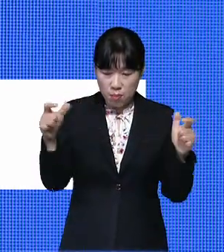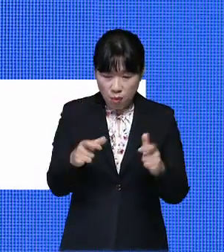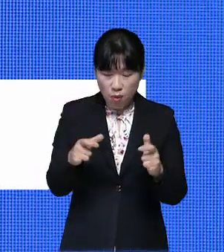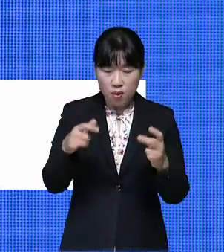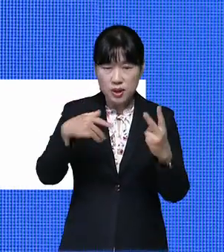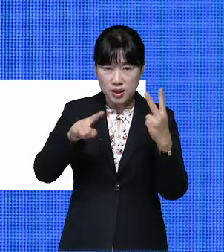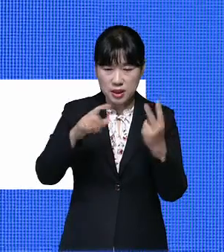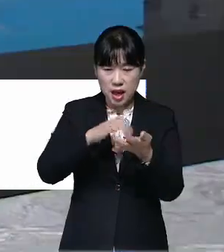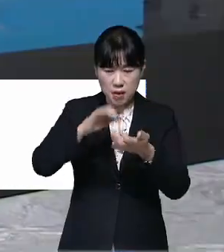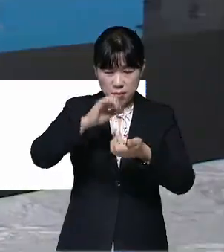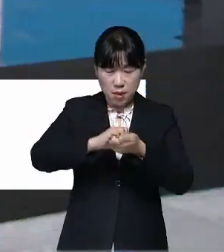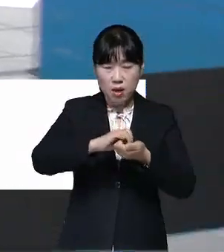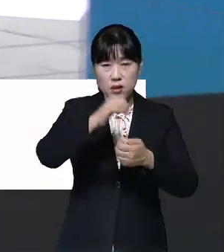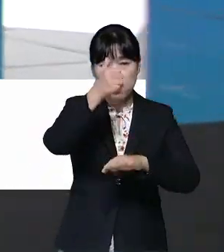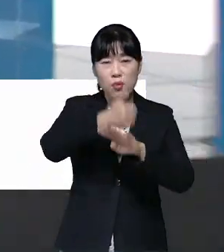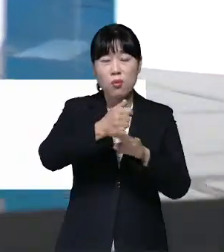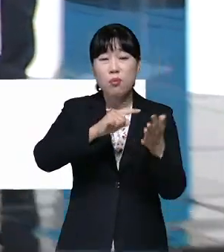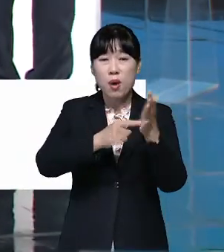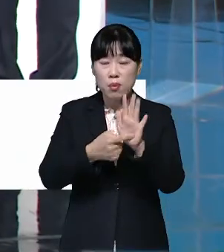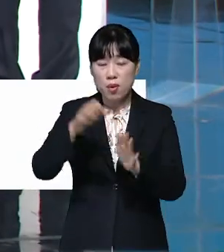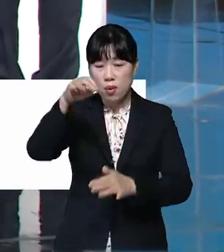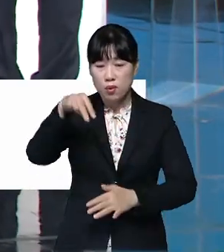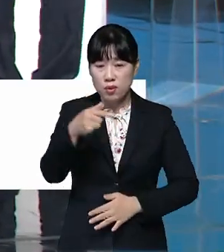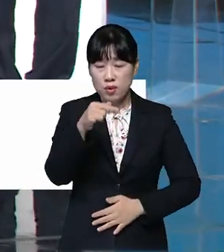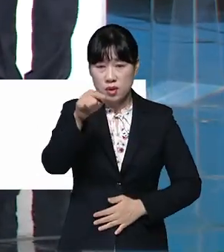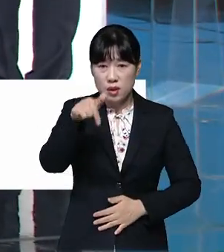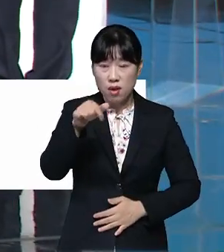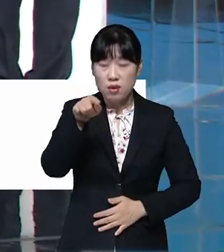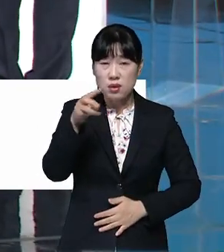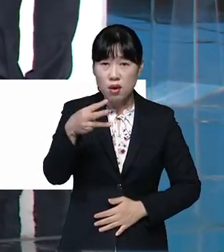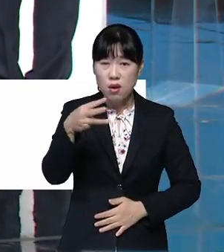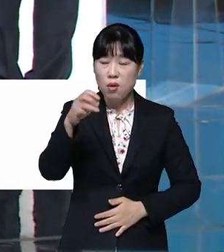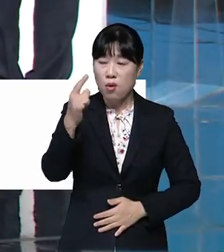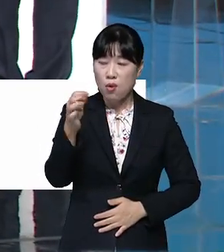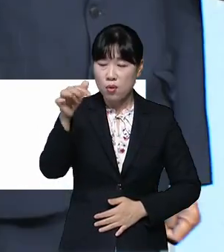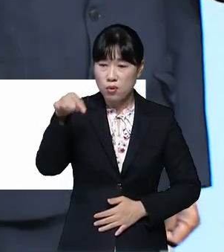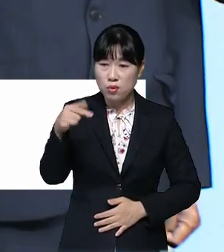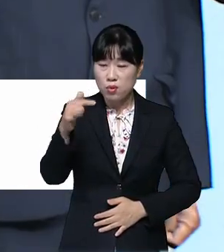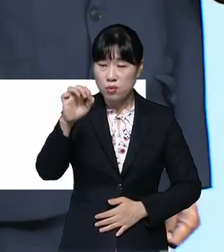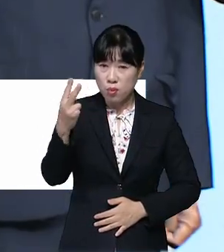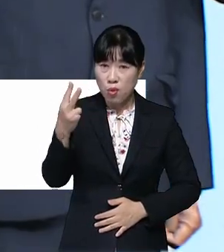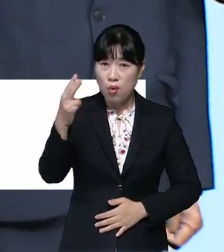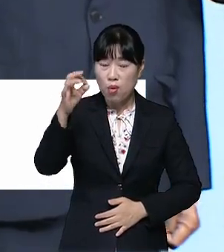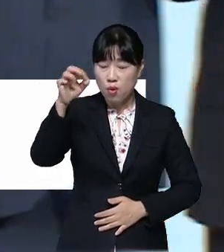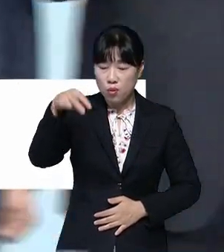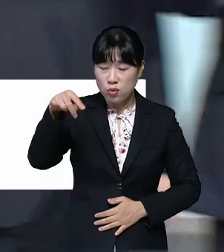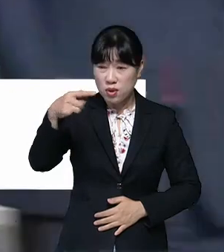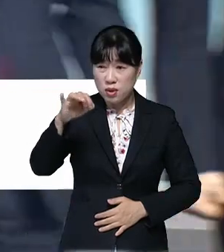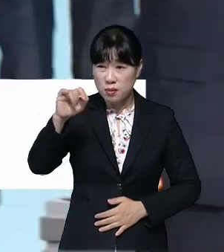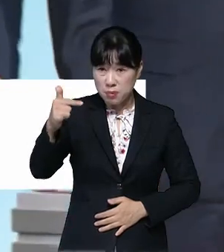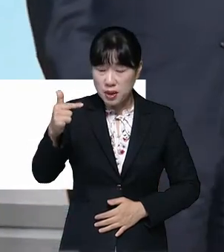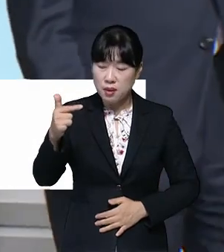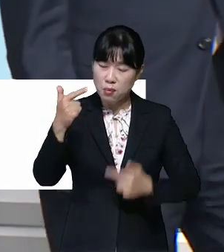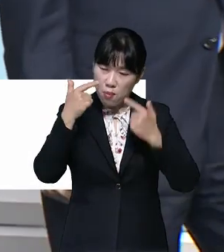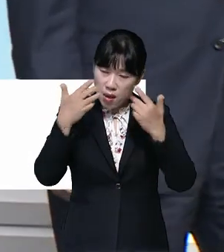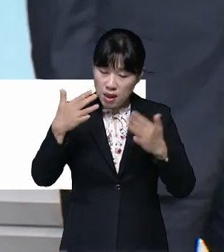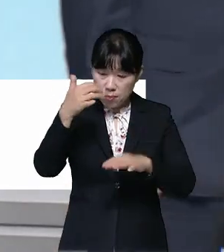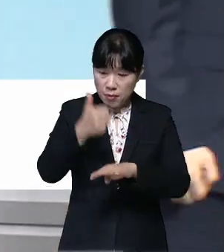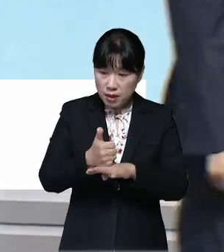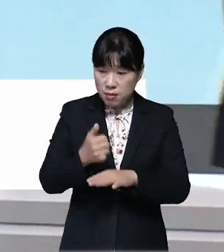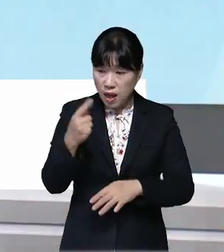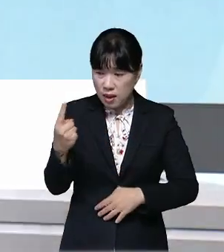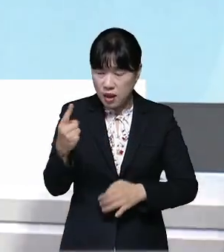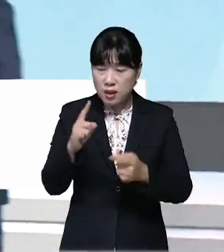컷오프 결과를 발표합니다. 윤석열, 홍준표, 유승민 후보의 통과가 유력한 가운데 마지막 한 자리를 놓고